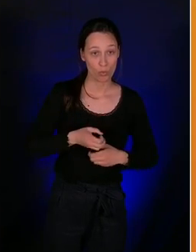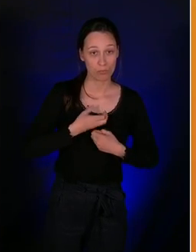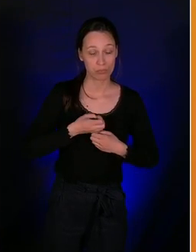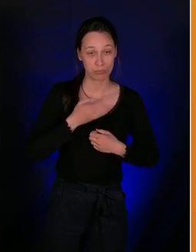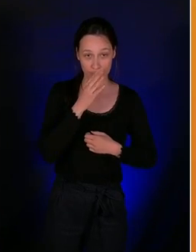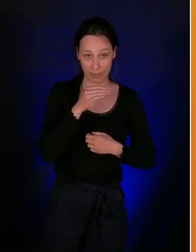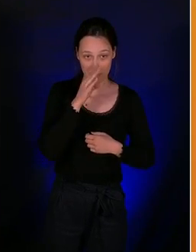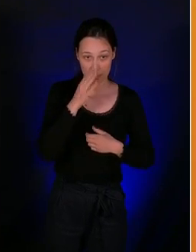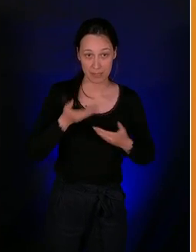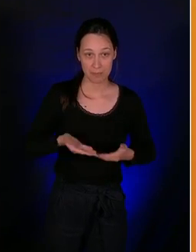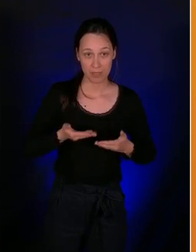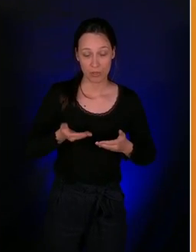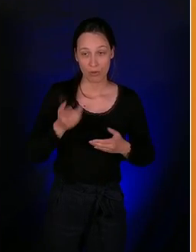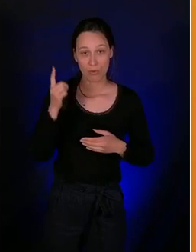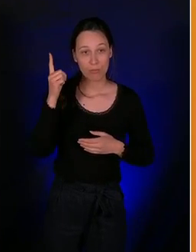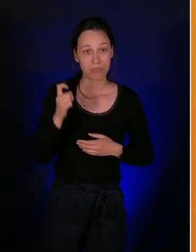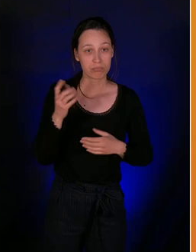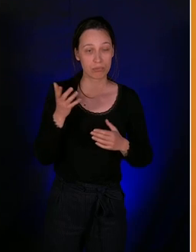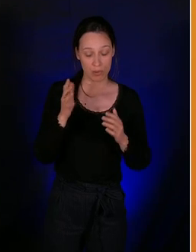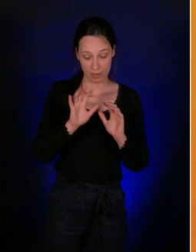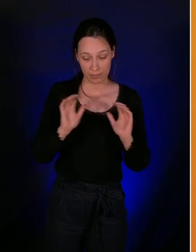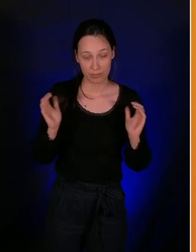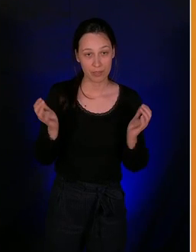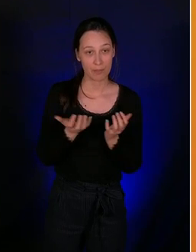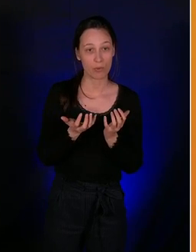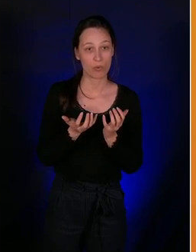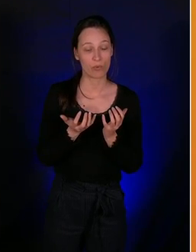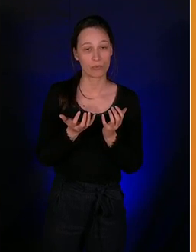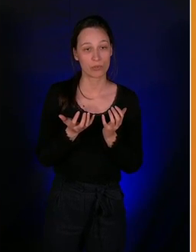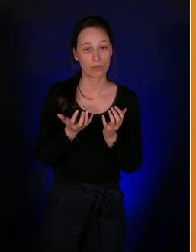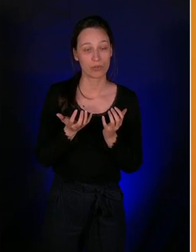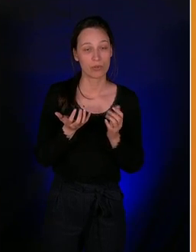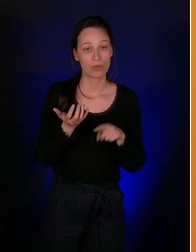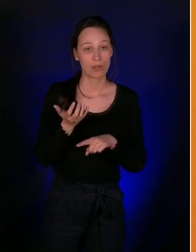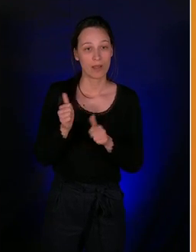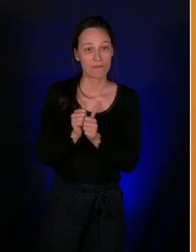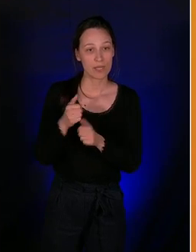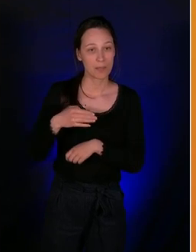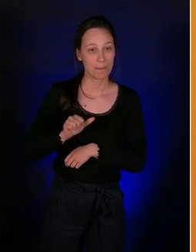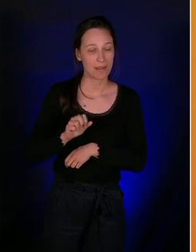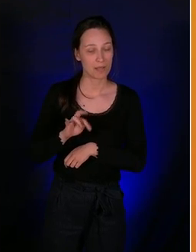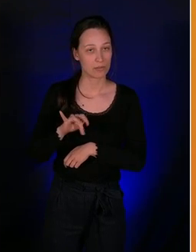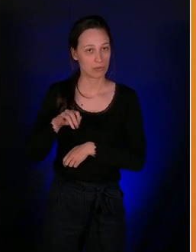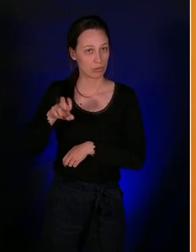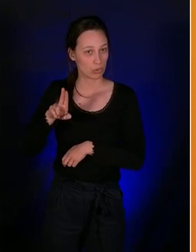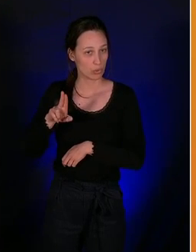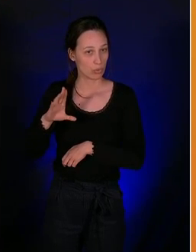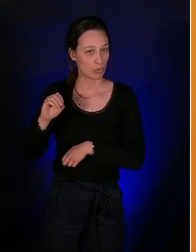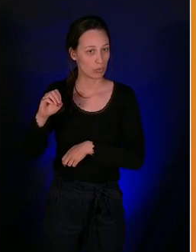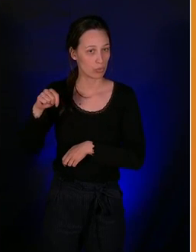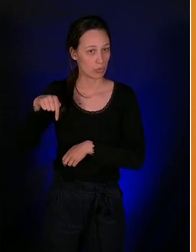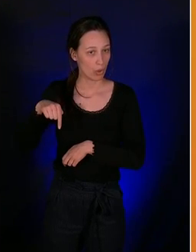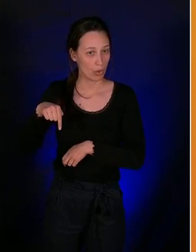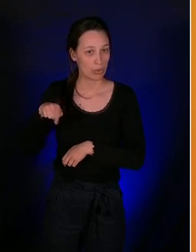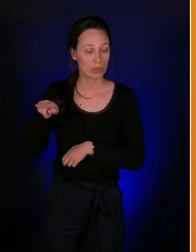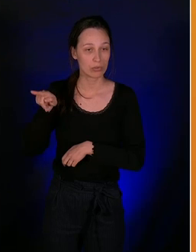salariat, avec donc Mathieu Coq, qui est l'animateur du Pôle éco confédéral. Donc c'est à lui que vous devez notamment le